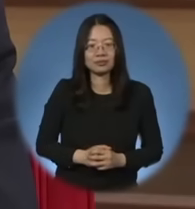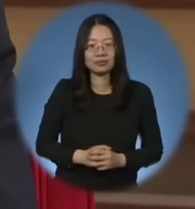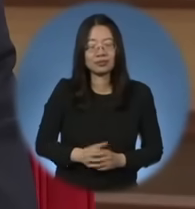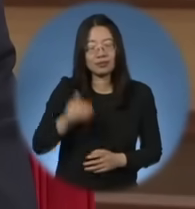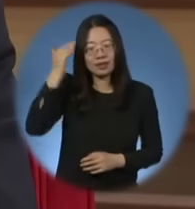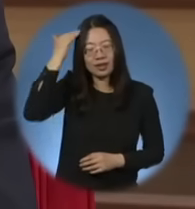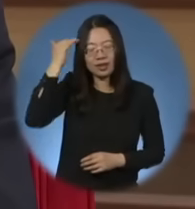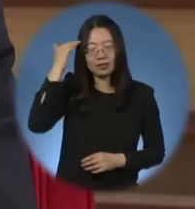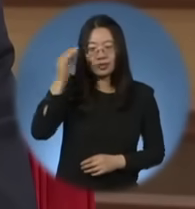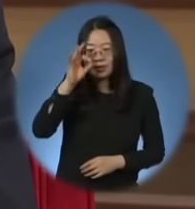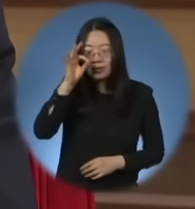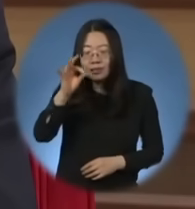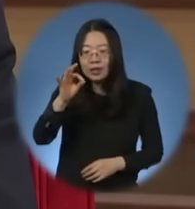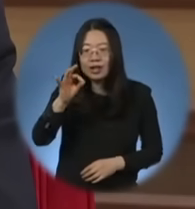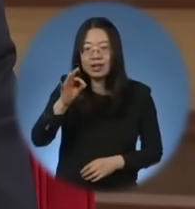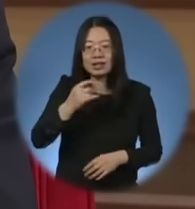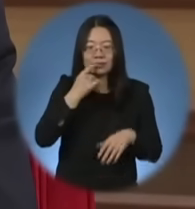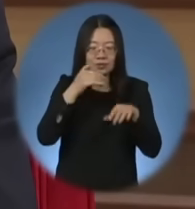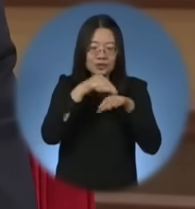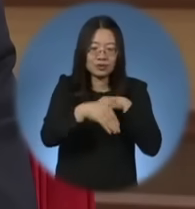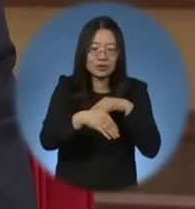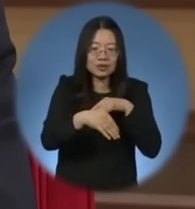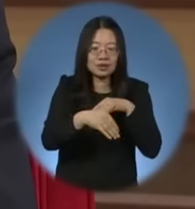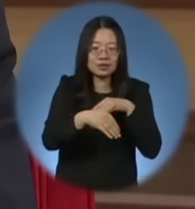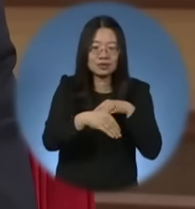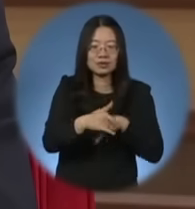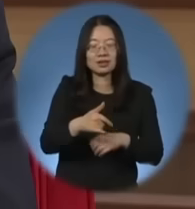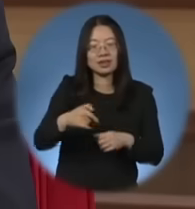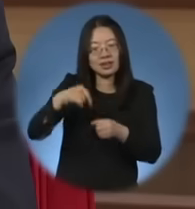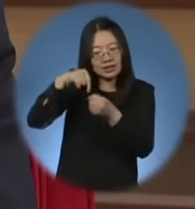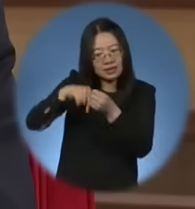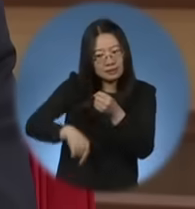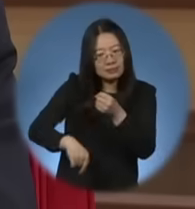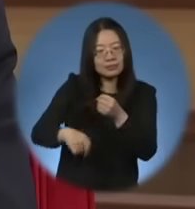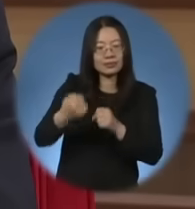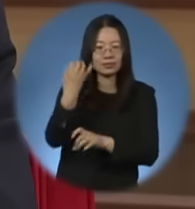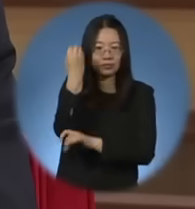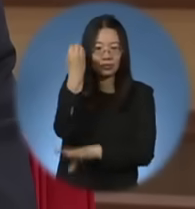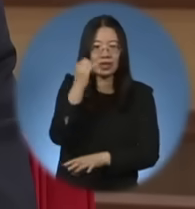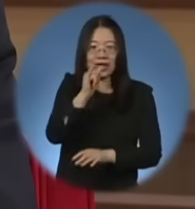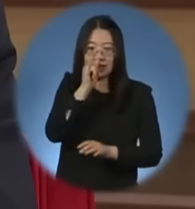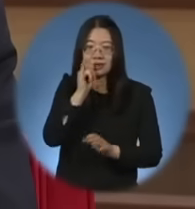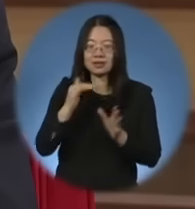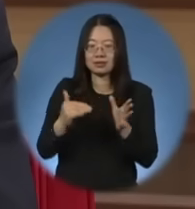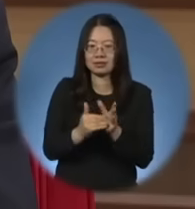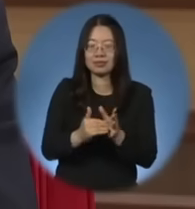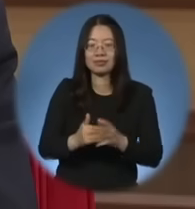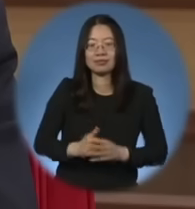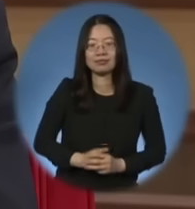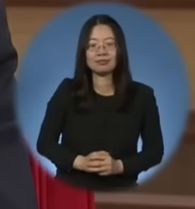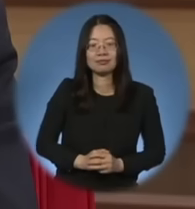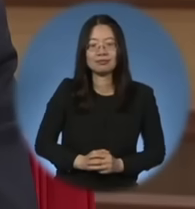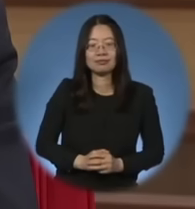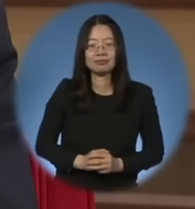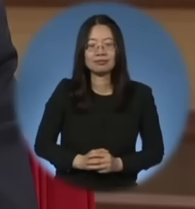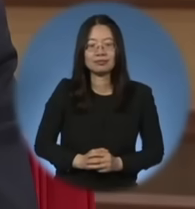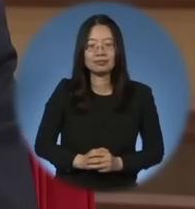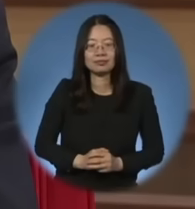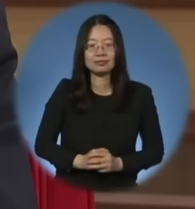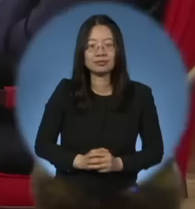어느 청도 한국에는 그 민주주의가 아주 깊이 저 뿌리가 있는 것이라고